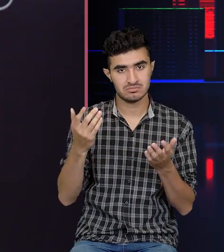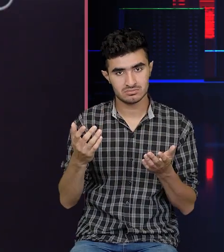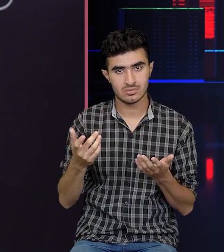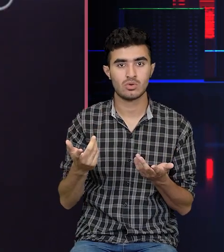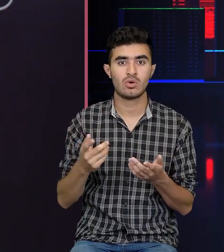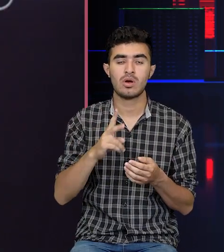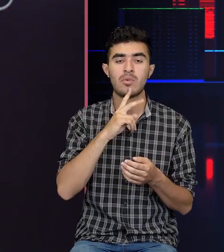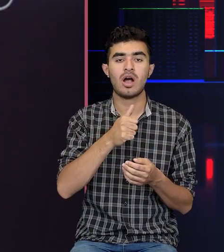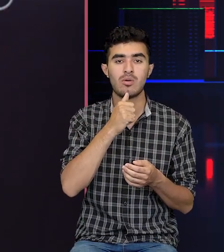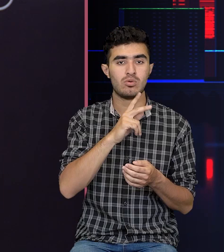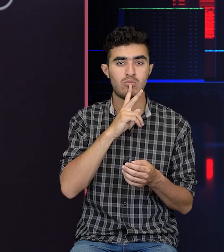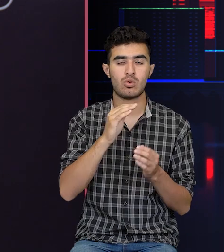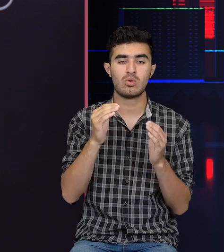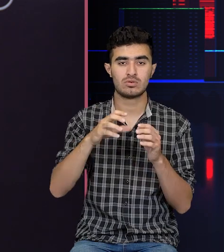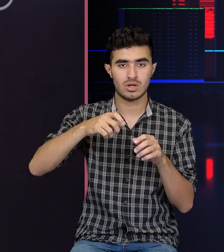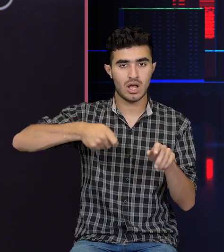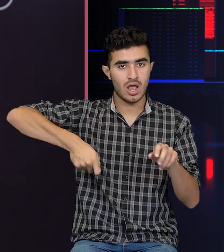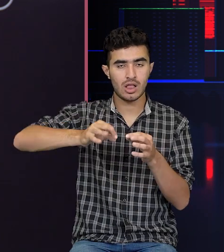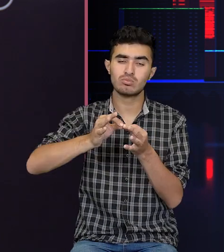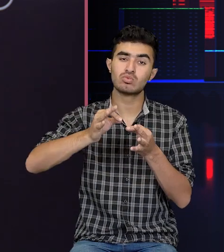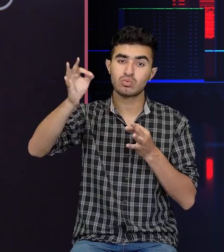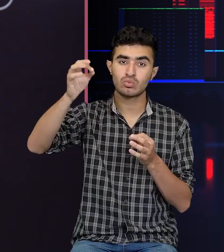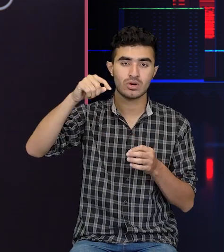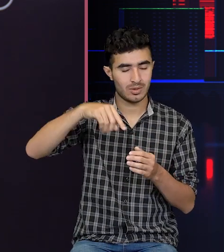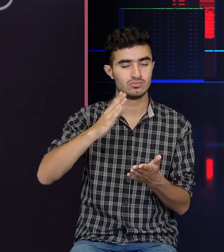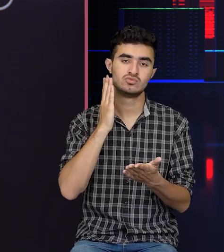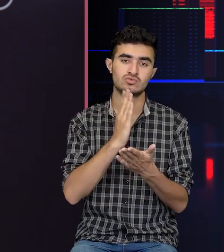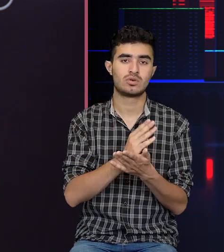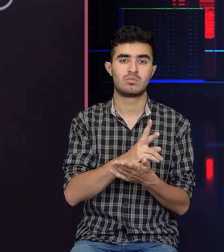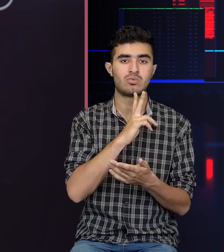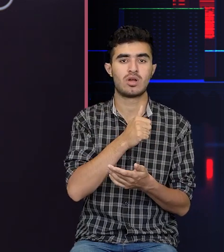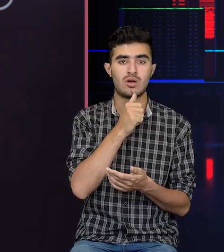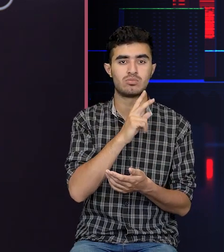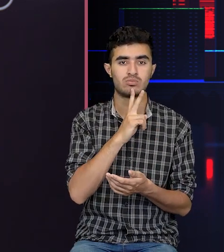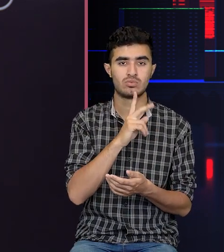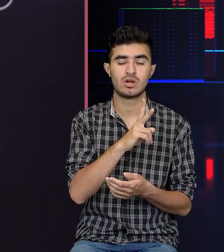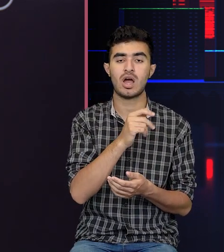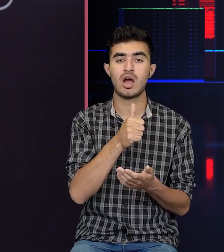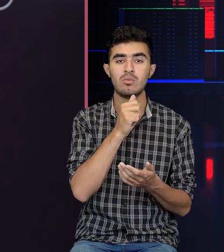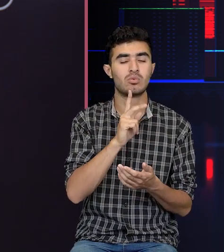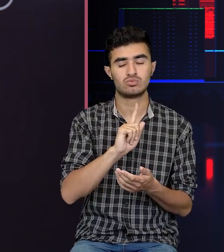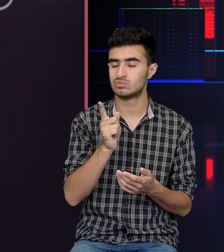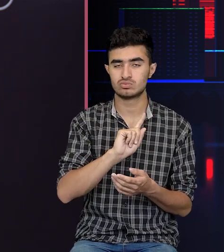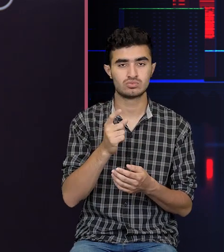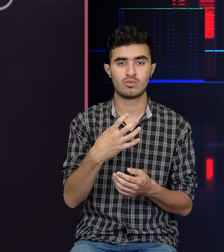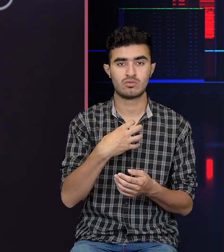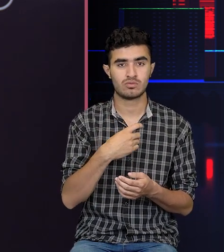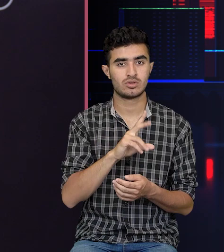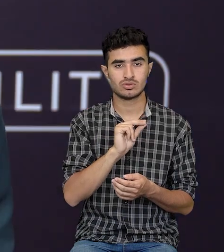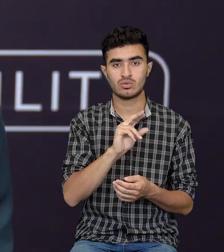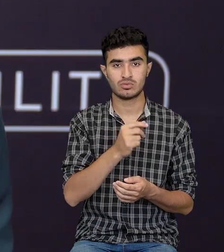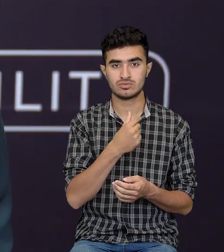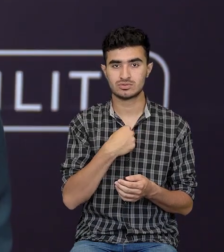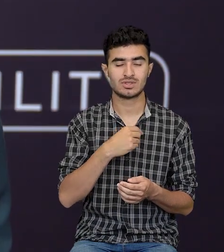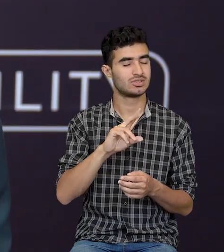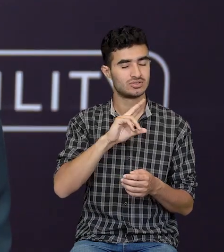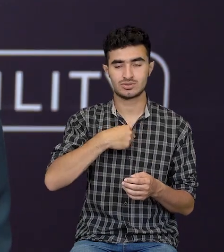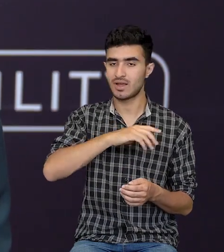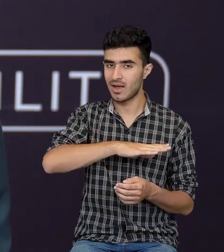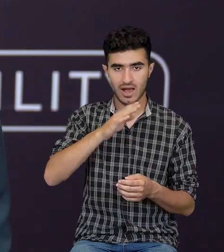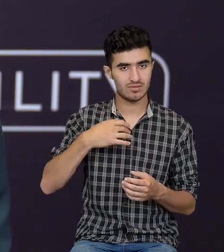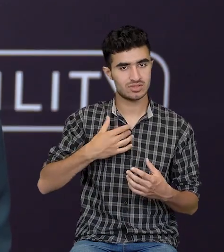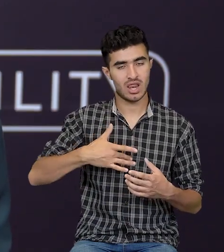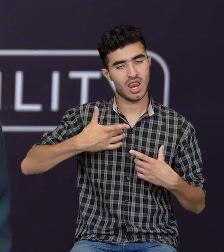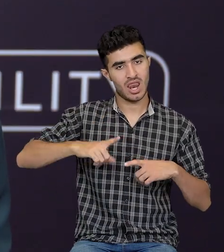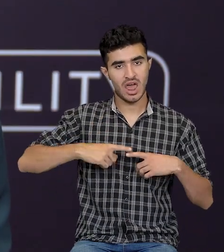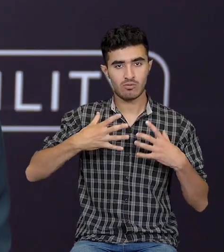बार मैं खेला तो मैं क्वालिफाई नहीं था हुआ नेशनल चैम्पियनशिप के लिए। तो नेक्स्ट ईयर फिर पंजाब कप में टूर्नामेंट हुआ, तो मैं जूनियर पंजाब कप था तो